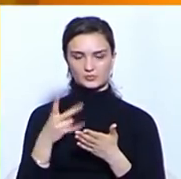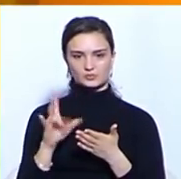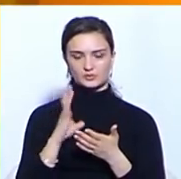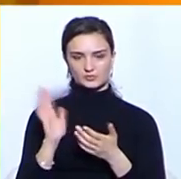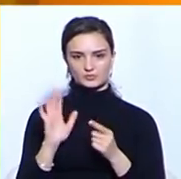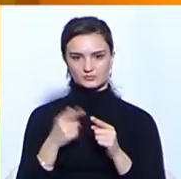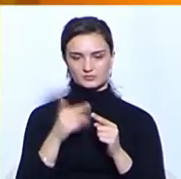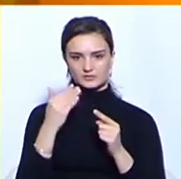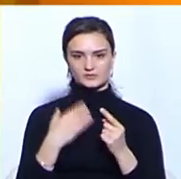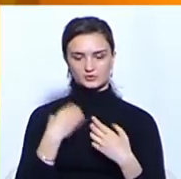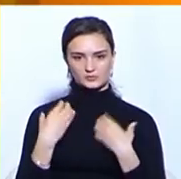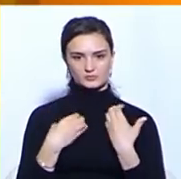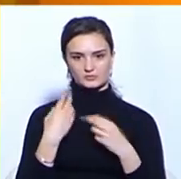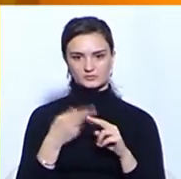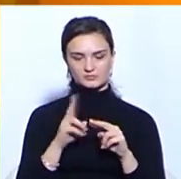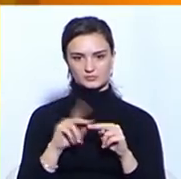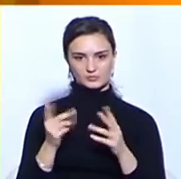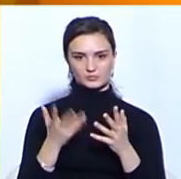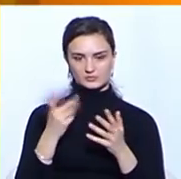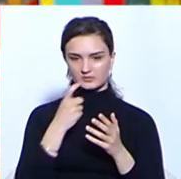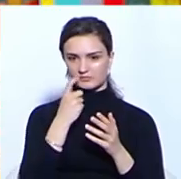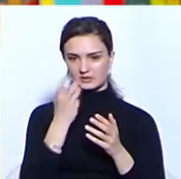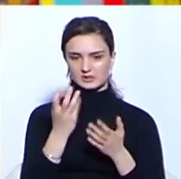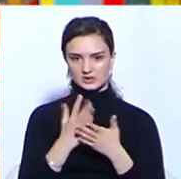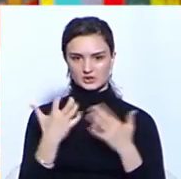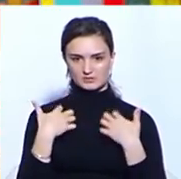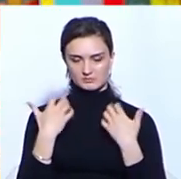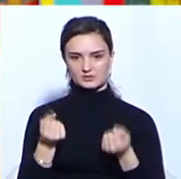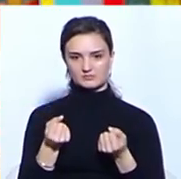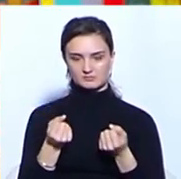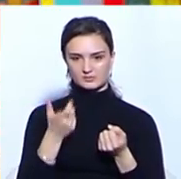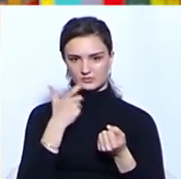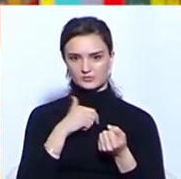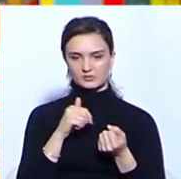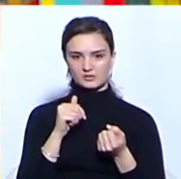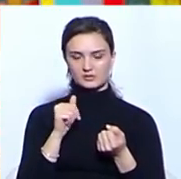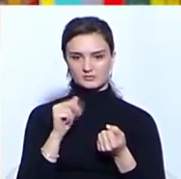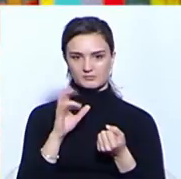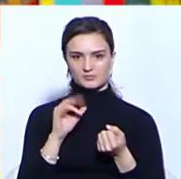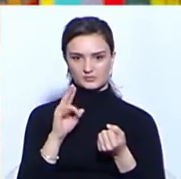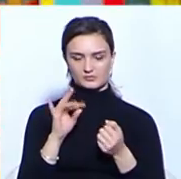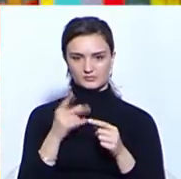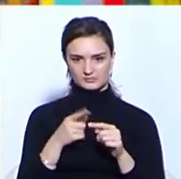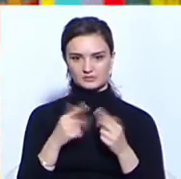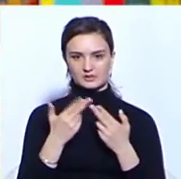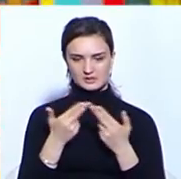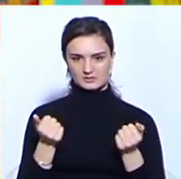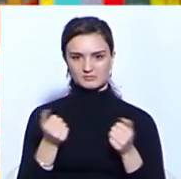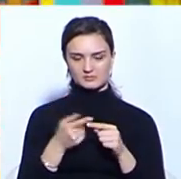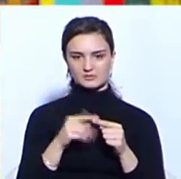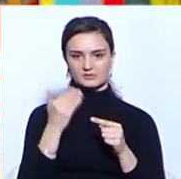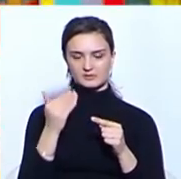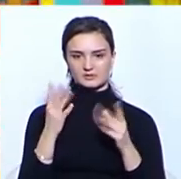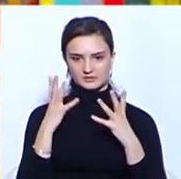გახდეს თქვენთვის შფოთვის საგანი, მით უფრო თუ საკვერცხი არის ჯანმრთელი. ბატონო აპოლონ, მოდი დავამშვიდოთ დედიკო. კი ბატონო, რა საკვირველია? არ